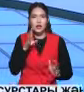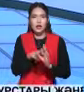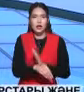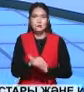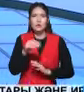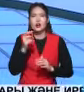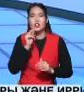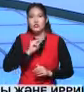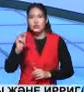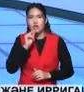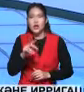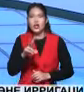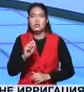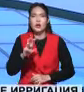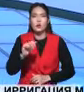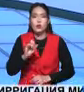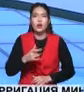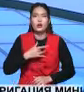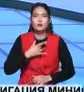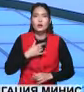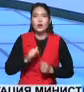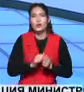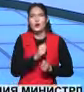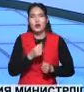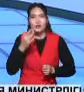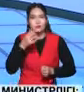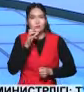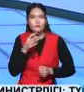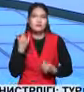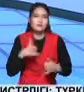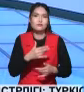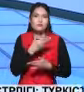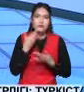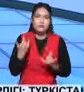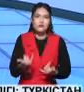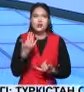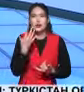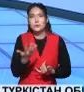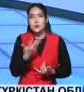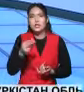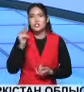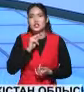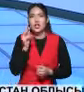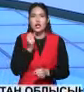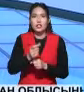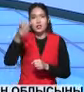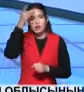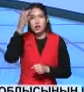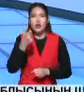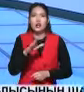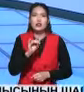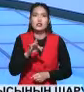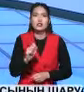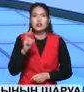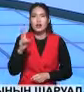Самауырынан шай ішіп шөлді қандыру қанымызға сіңгендіктен бұған ешкім таңғалмаз. Бестің шайын ішпесе бас ауыратын әріптесім Айдана